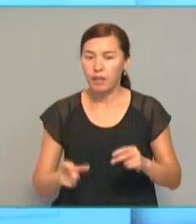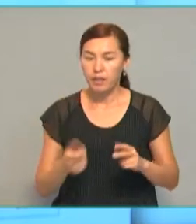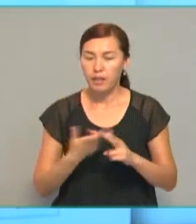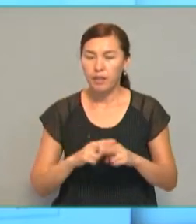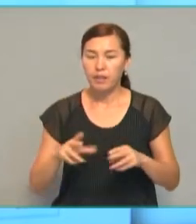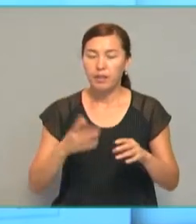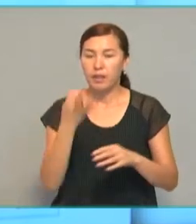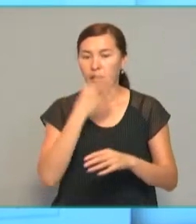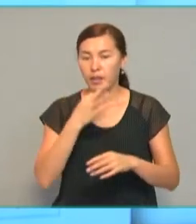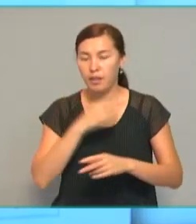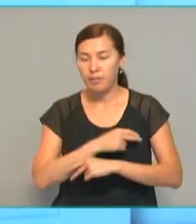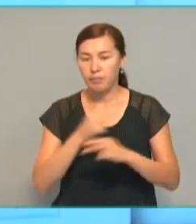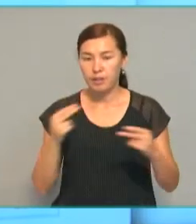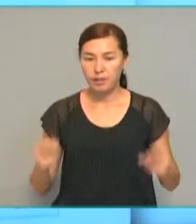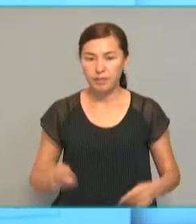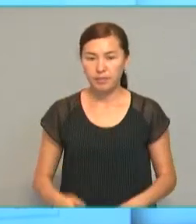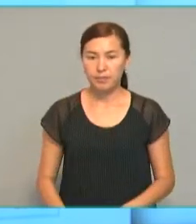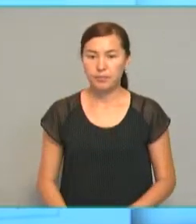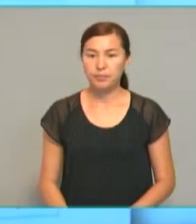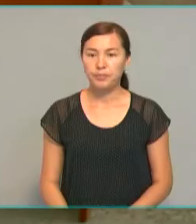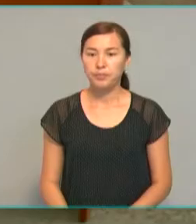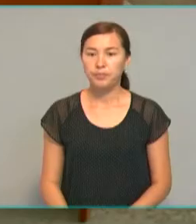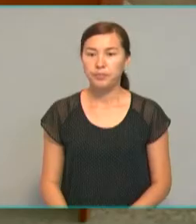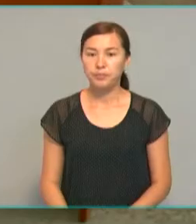науқасқа дәрі-дәрмек үлестірілді.